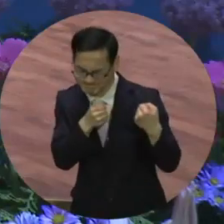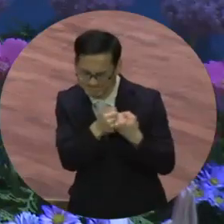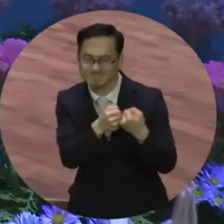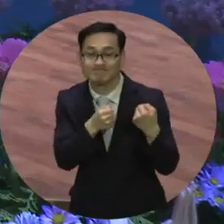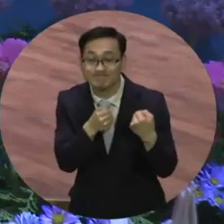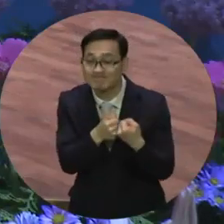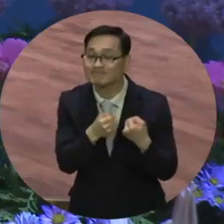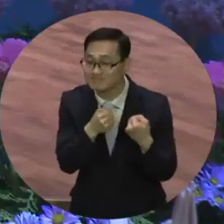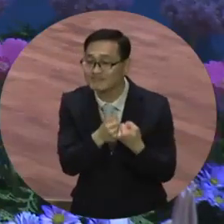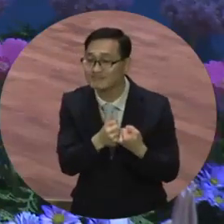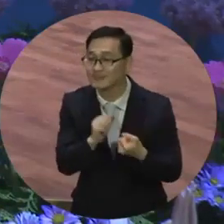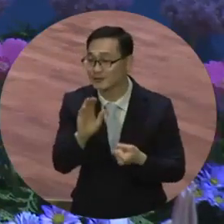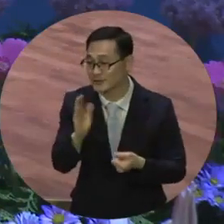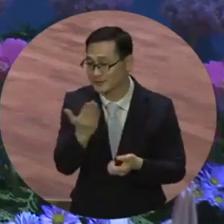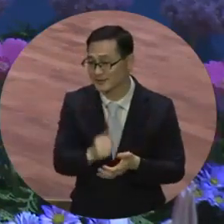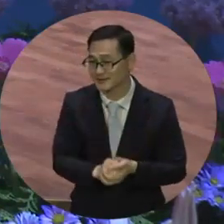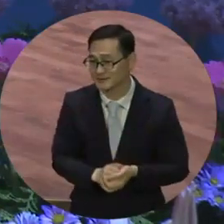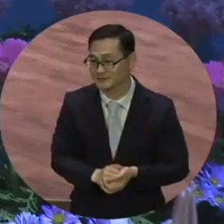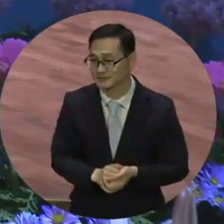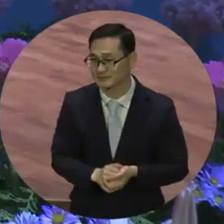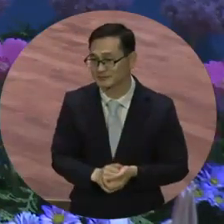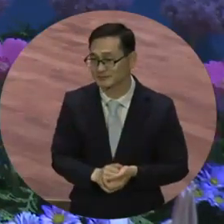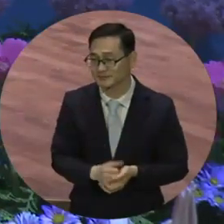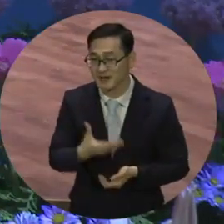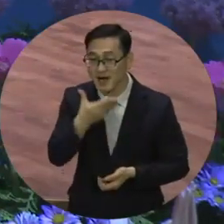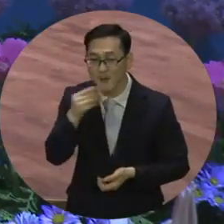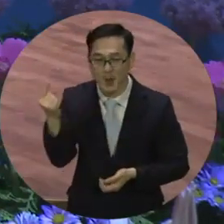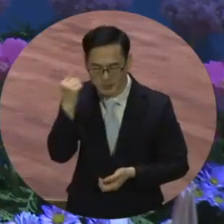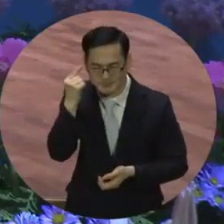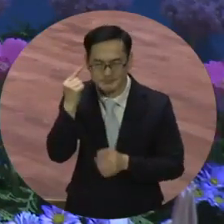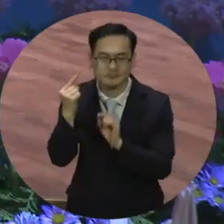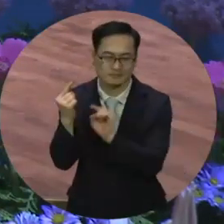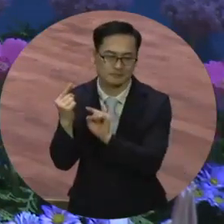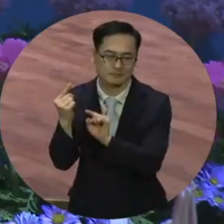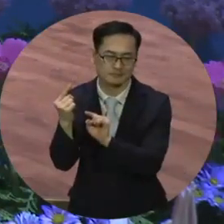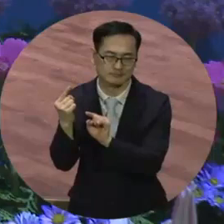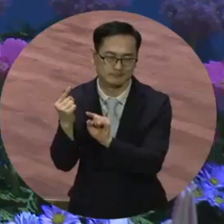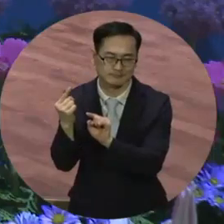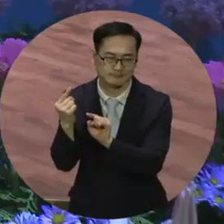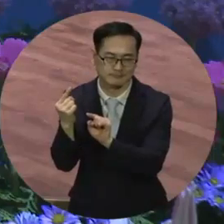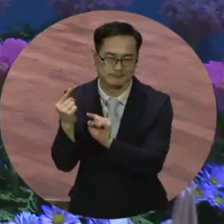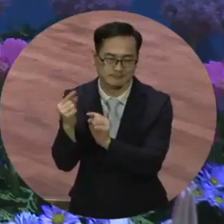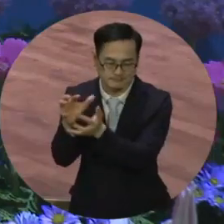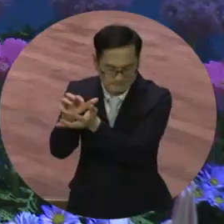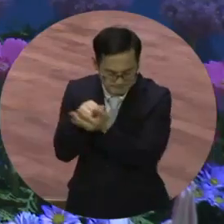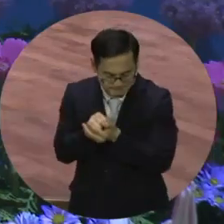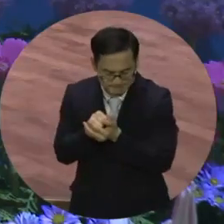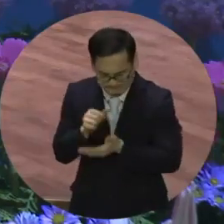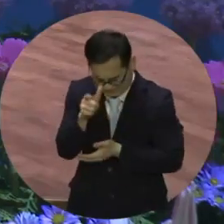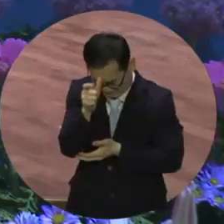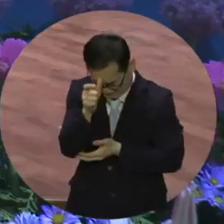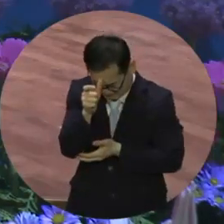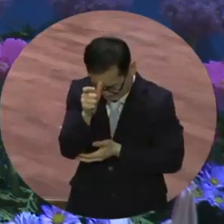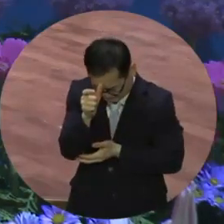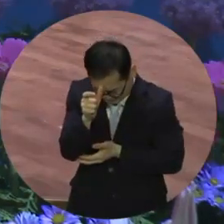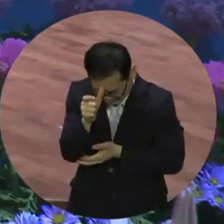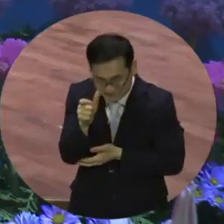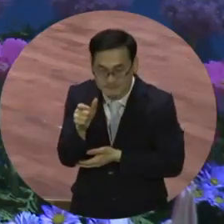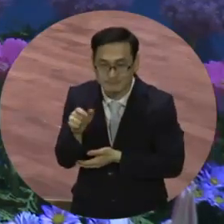돼요. 우리는 복음을 위해서 땅의 것 아니고 하늘의 것, 영원한 것을 위해서. 자, 이렇게 될